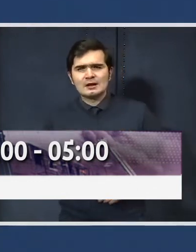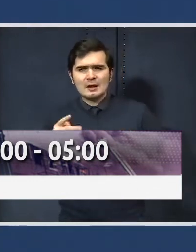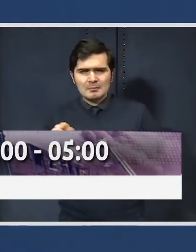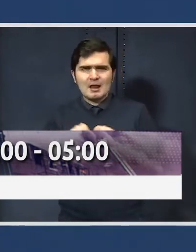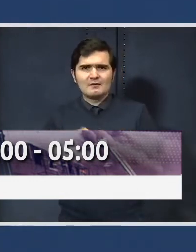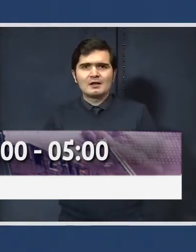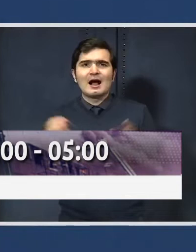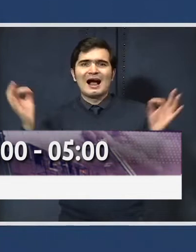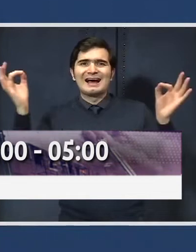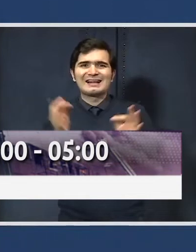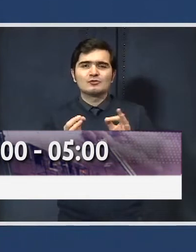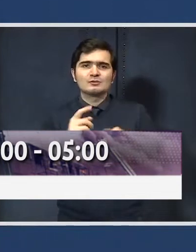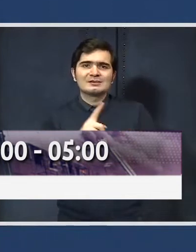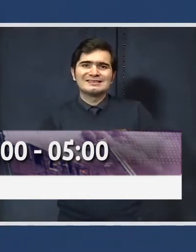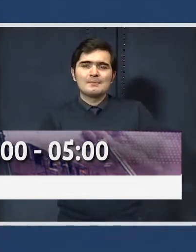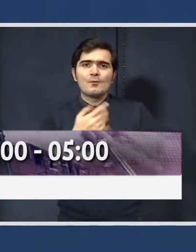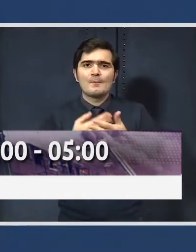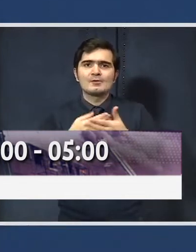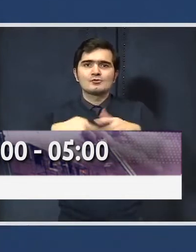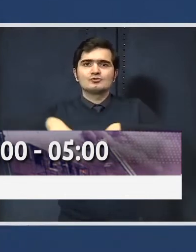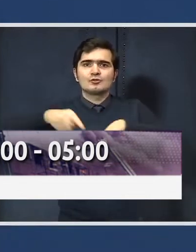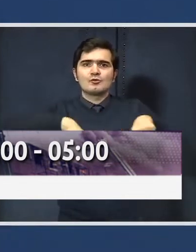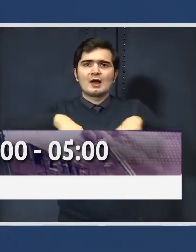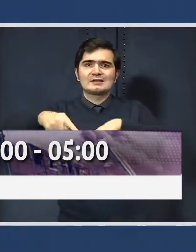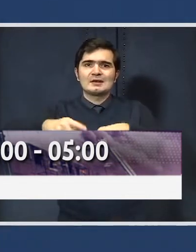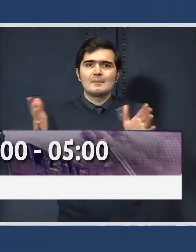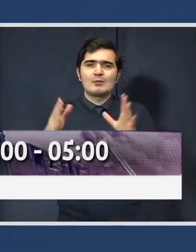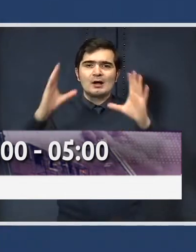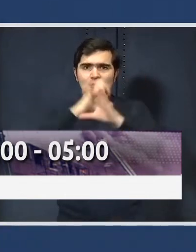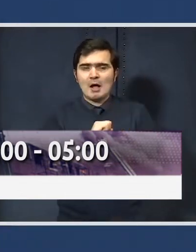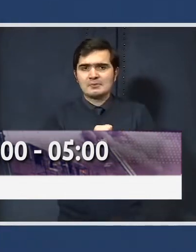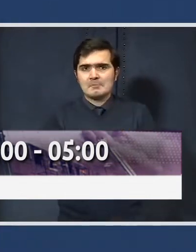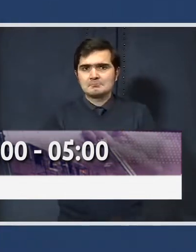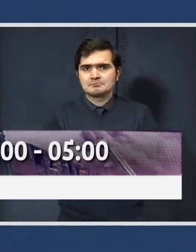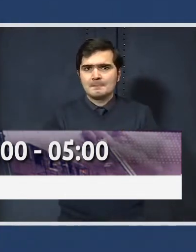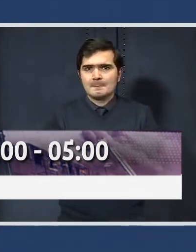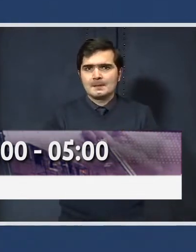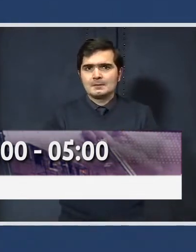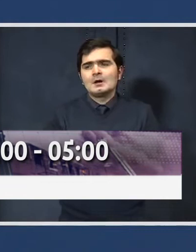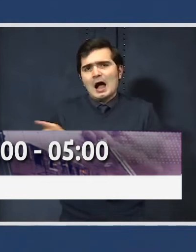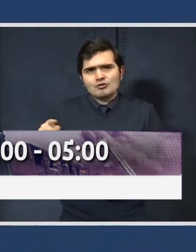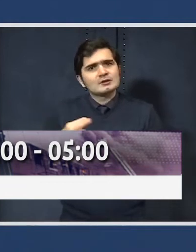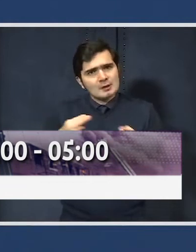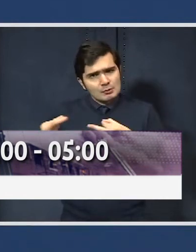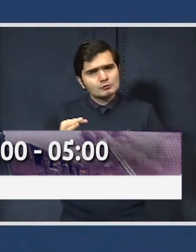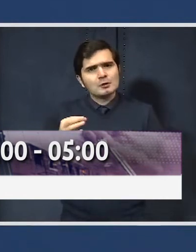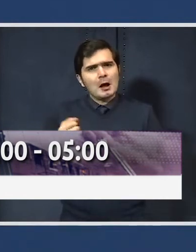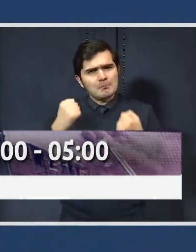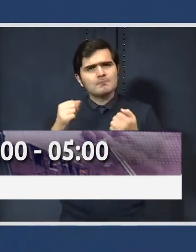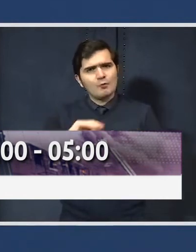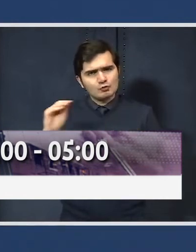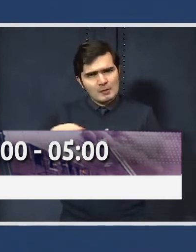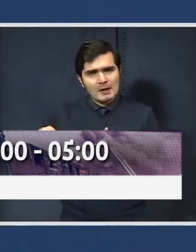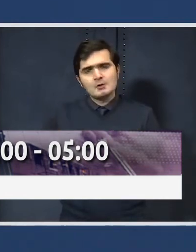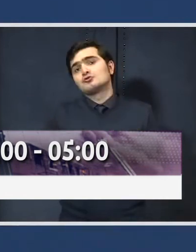aduce timpul Deci placinte durata nunti este usor care a funcționat in acest România